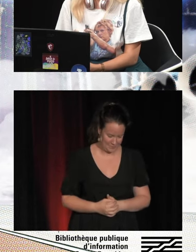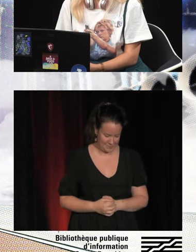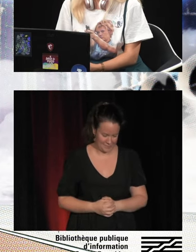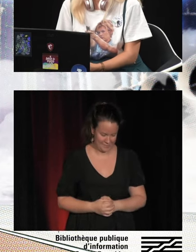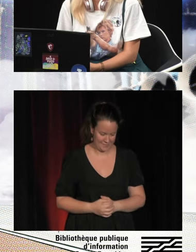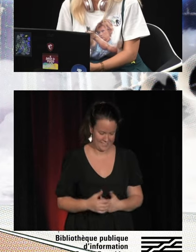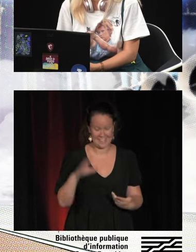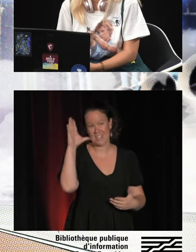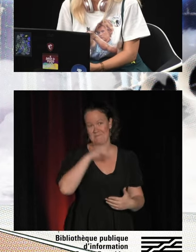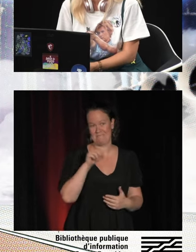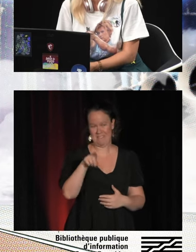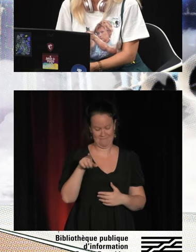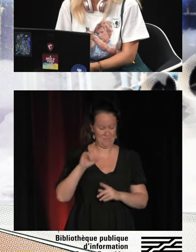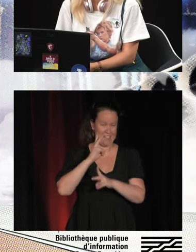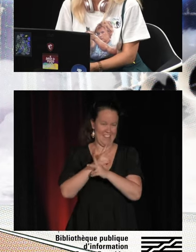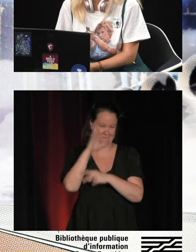J'avais oublié.